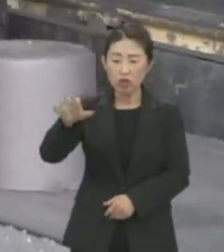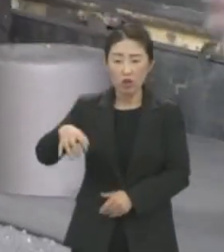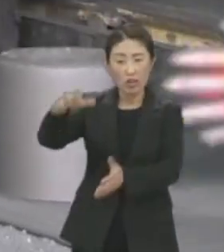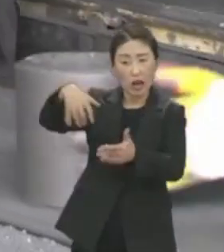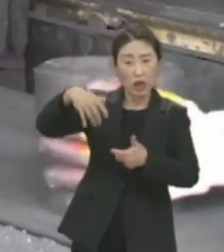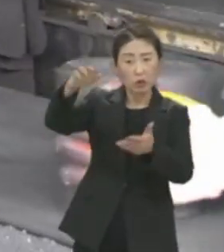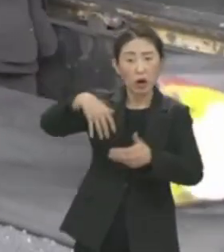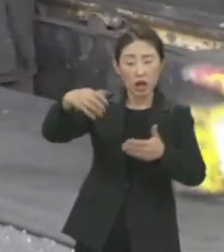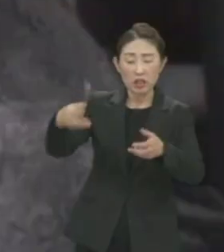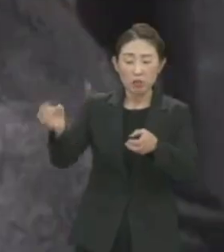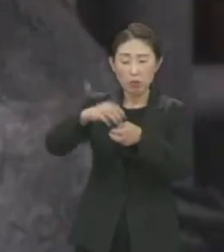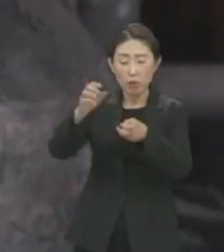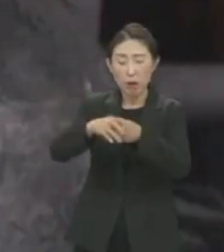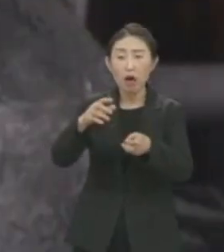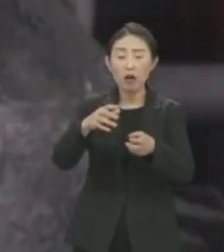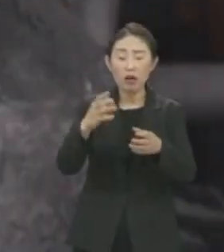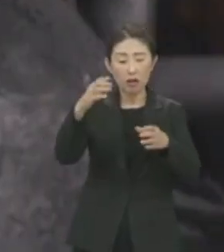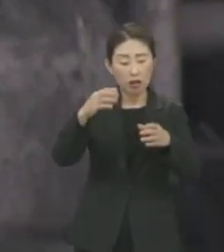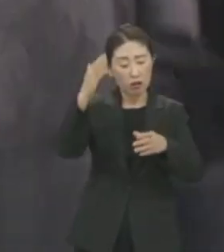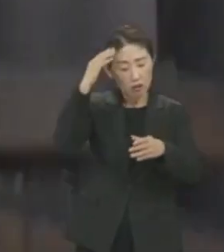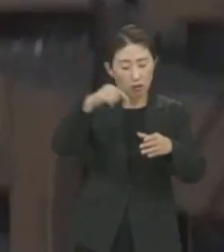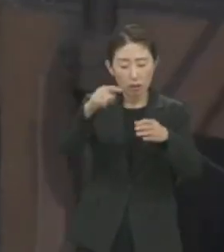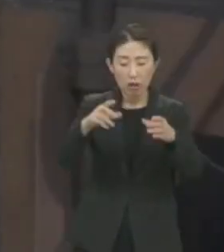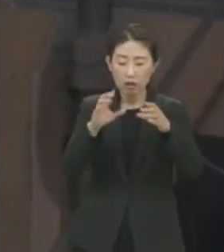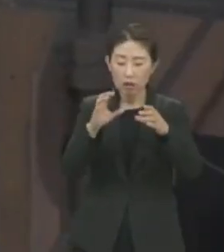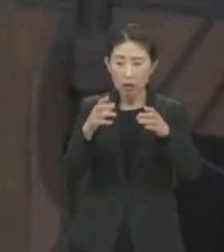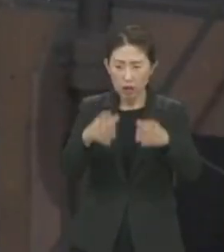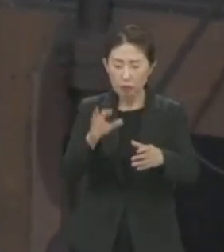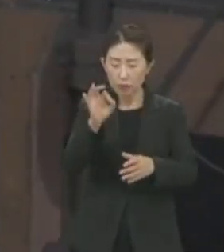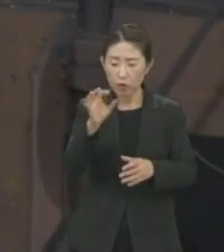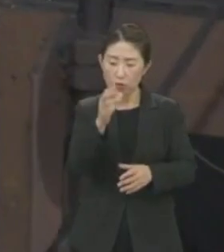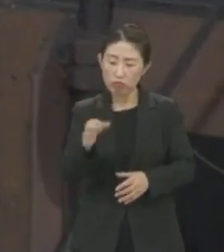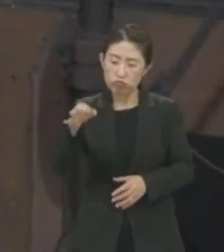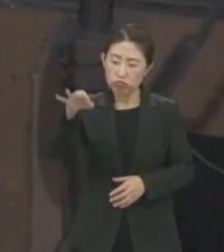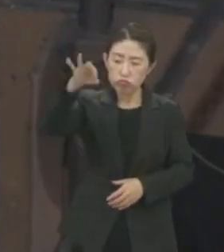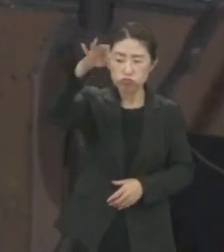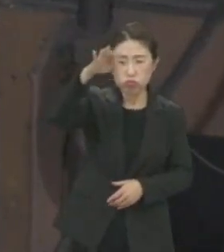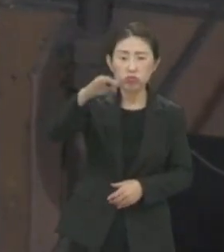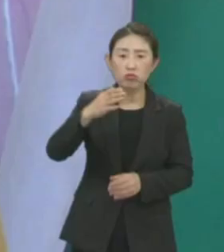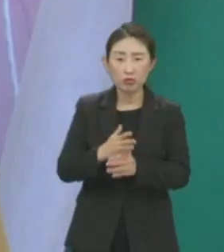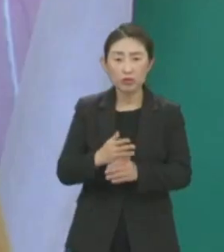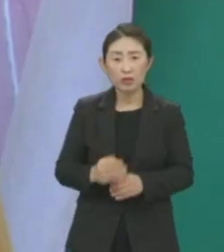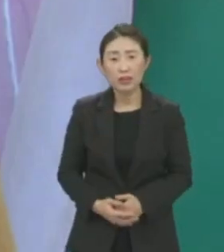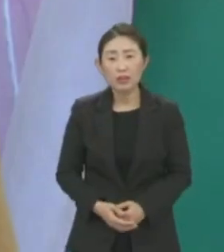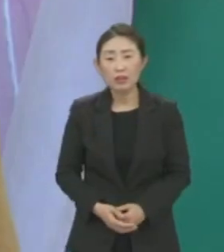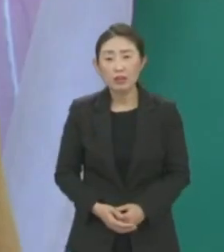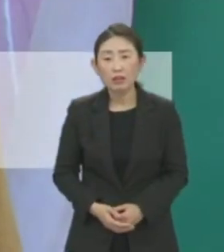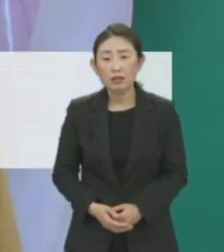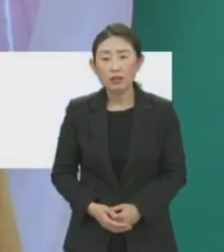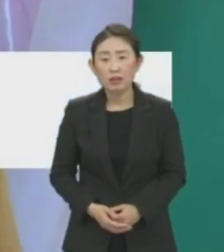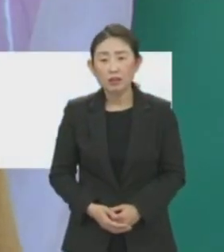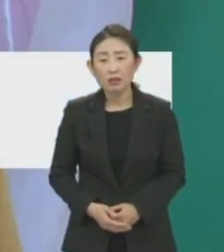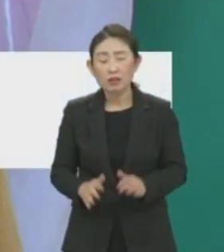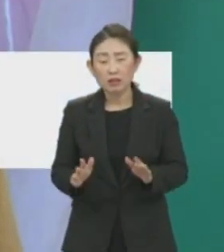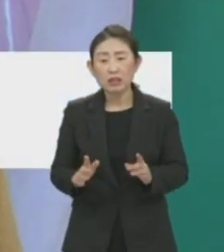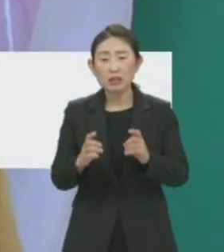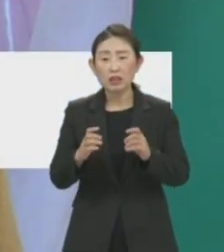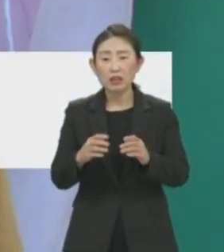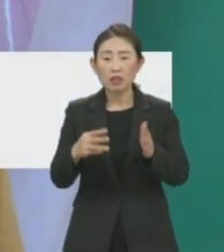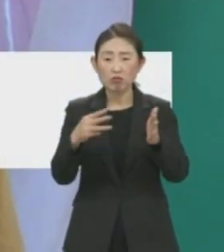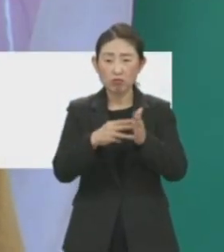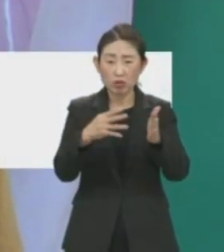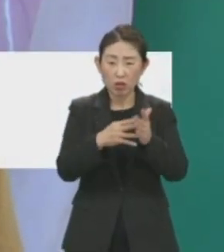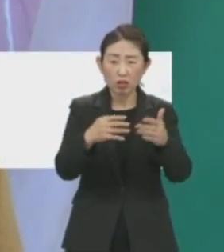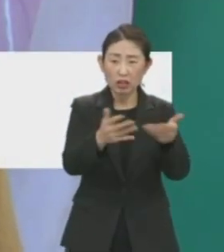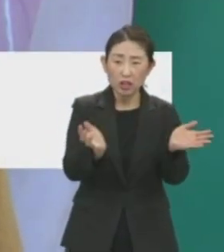때우느라 운반비가 붙어 연탄 값이 더 비싸지는 악순환이 벌어지고 있습니다. 저희 같은 비영리 민간단체는 후원을